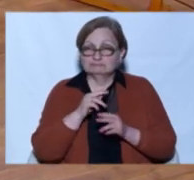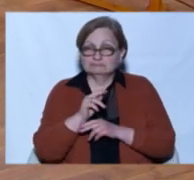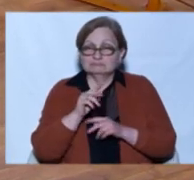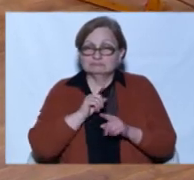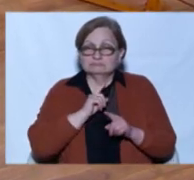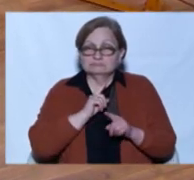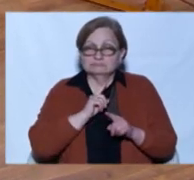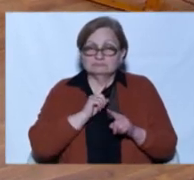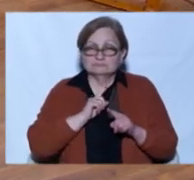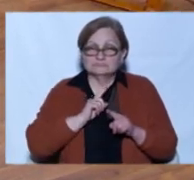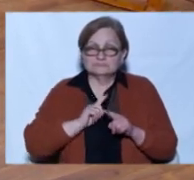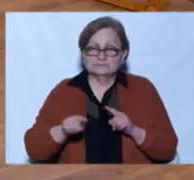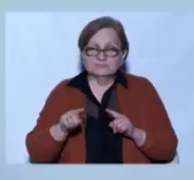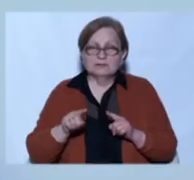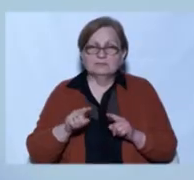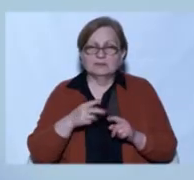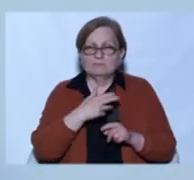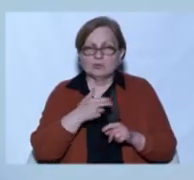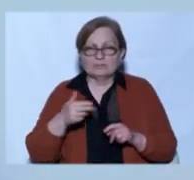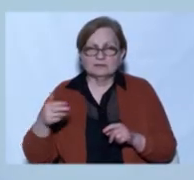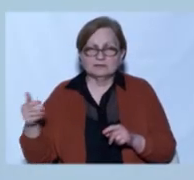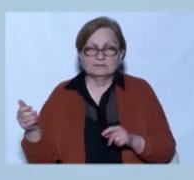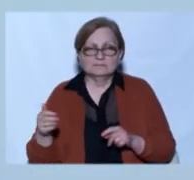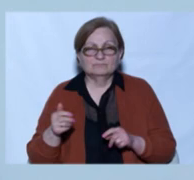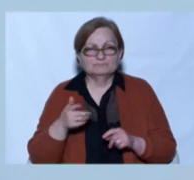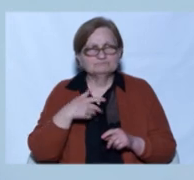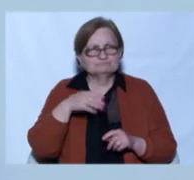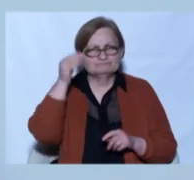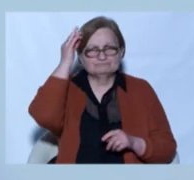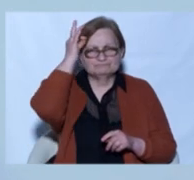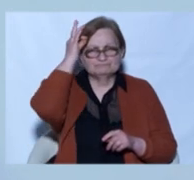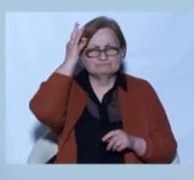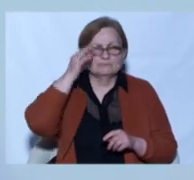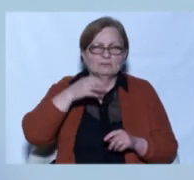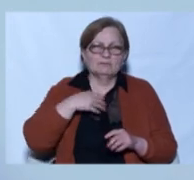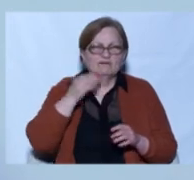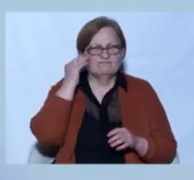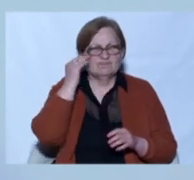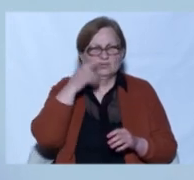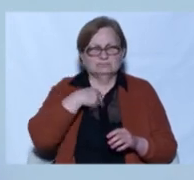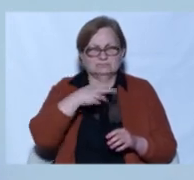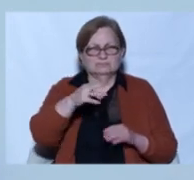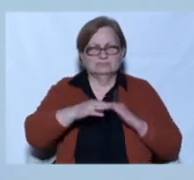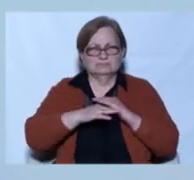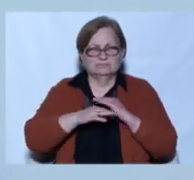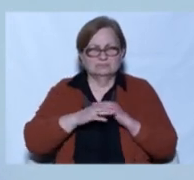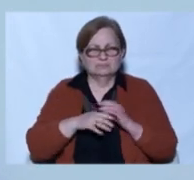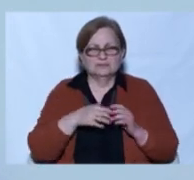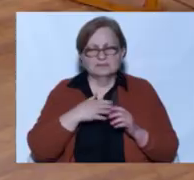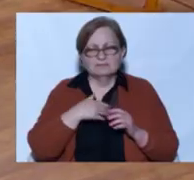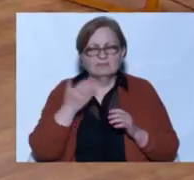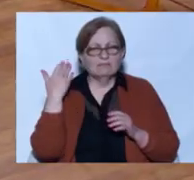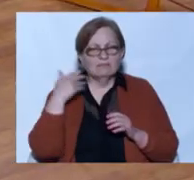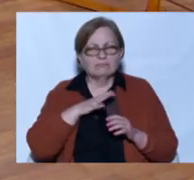სწრაფი, მორბენალი ჩანაწერები. მე წარმოვიდგინე, რომ შენი ტოლი ვარ. გადავავლე თვალი ჩვენს